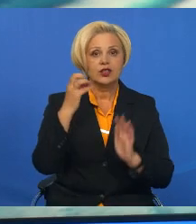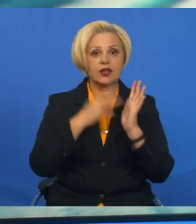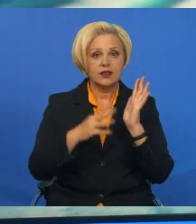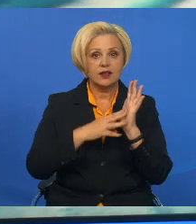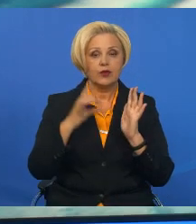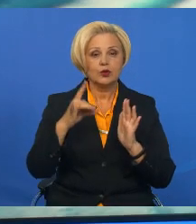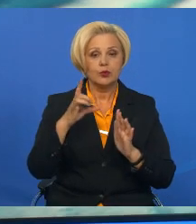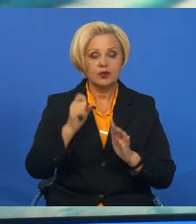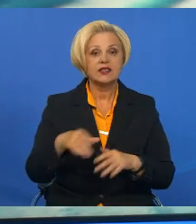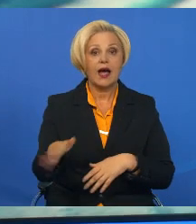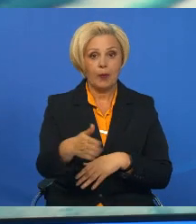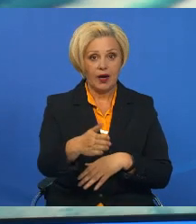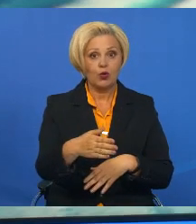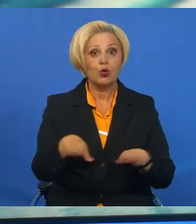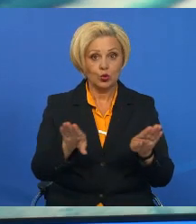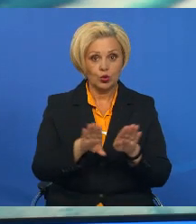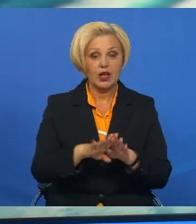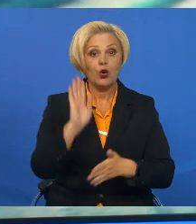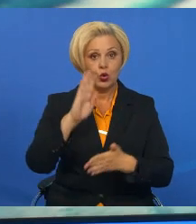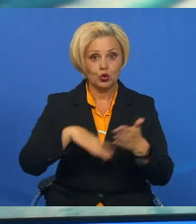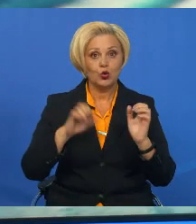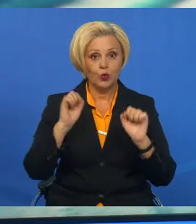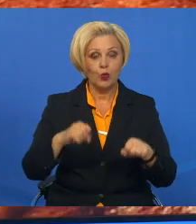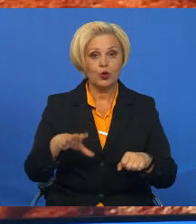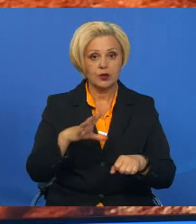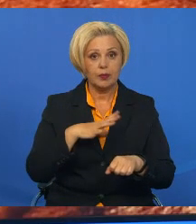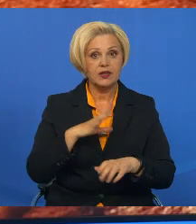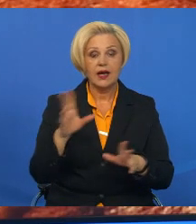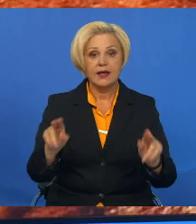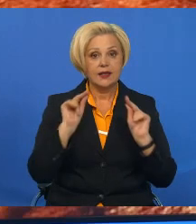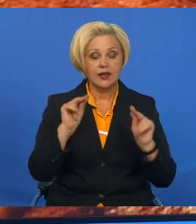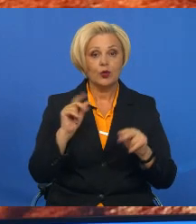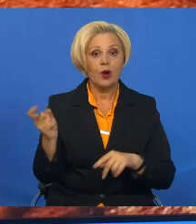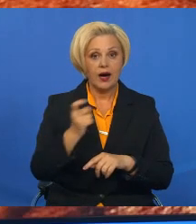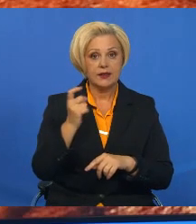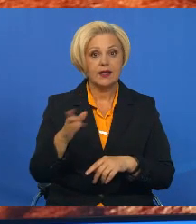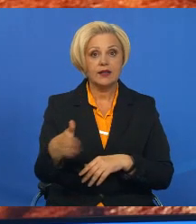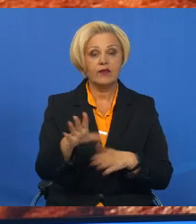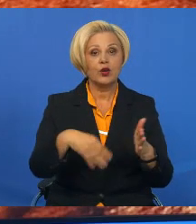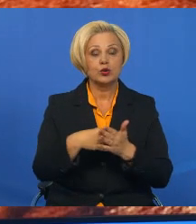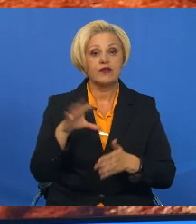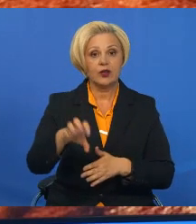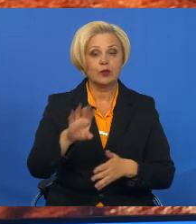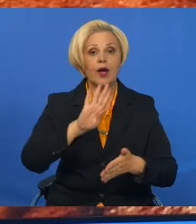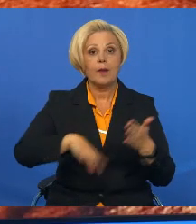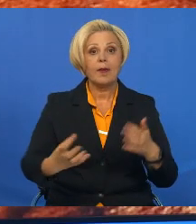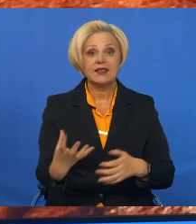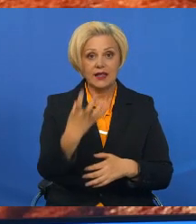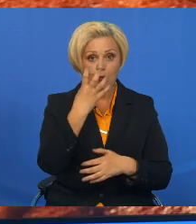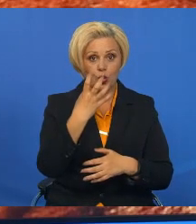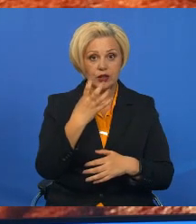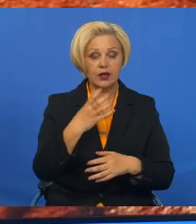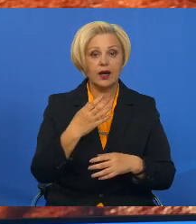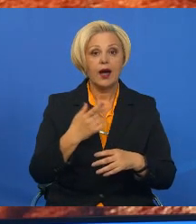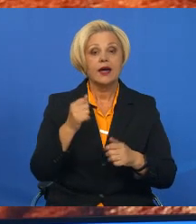480 рублёў за прагулку. Менавіта ў такую суму можа абысціся нядобрасумленнаму гаспадару выгул свайго сабакі без намордніка. Але